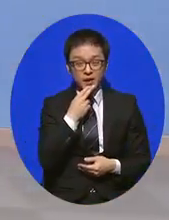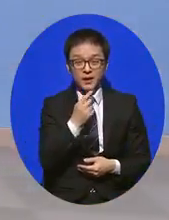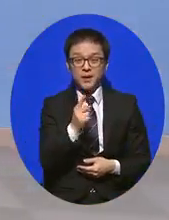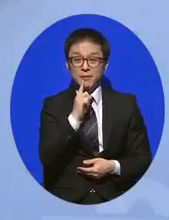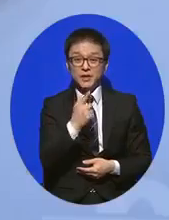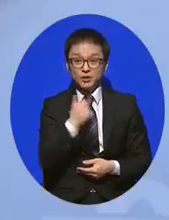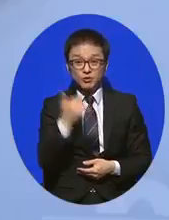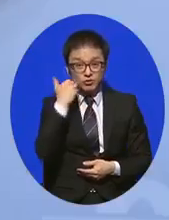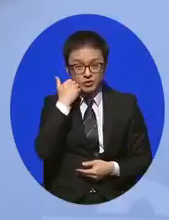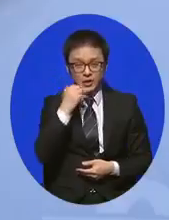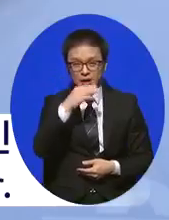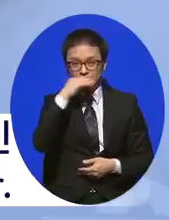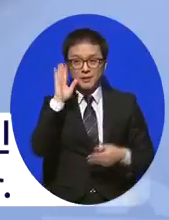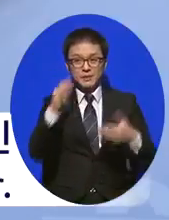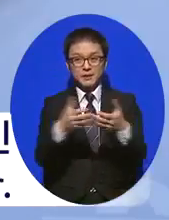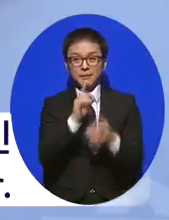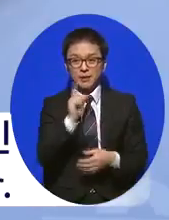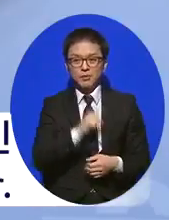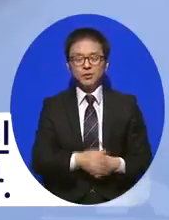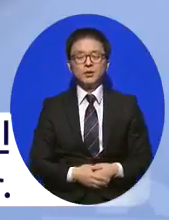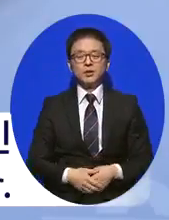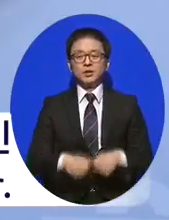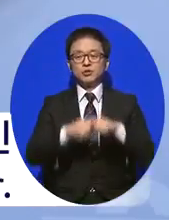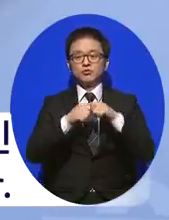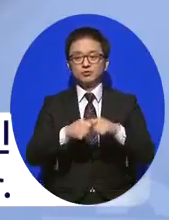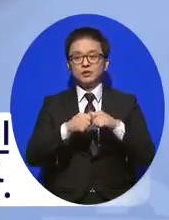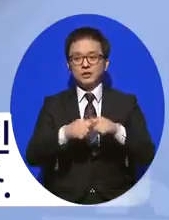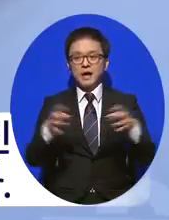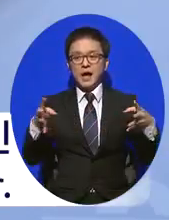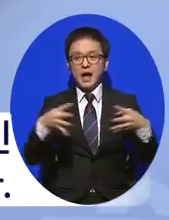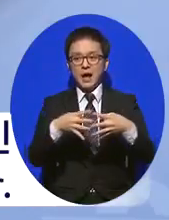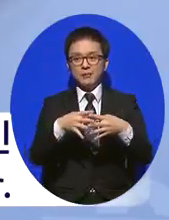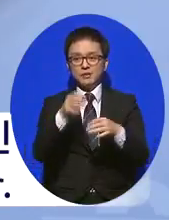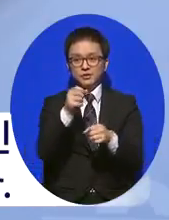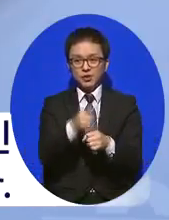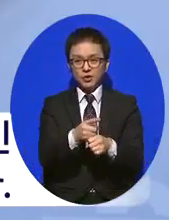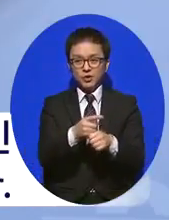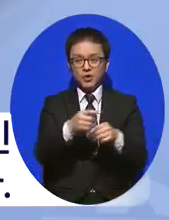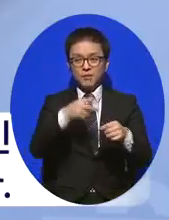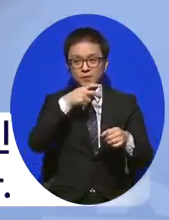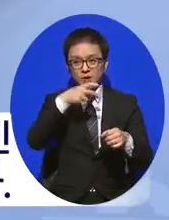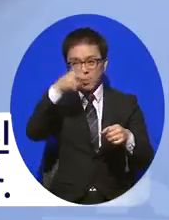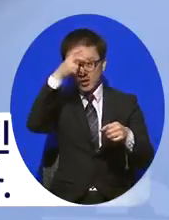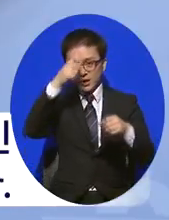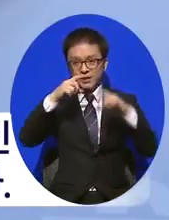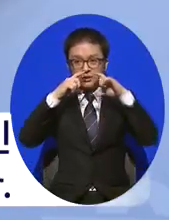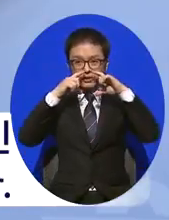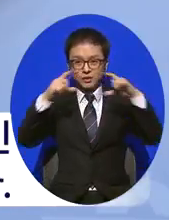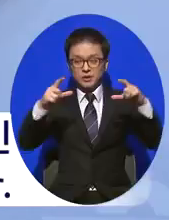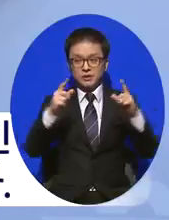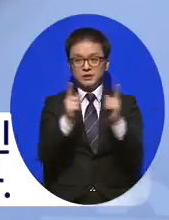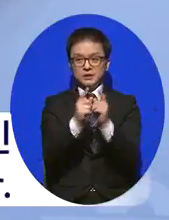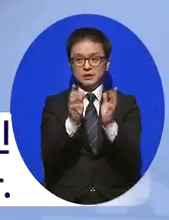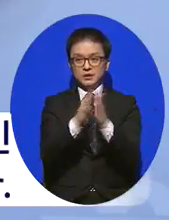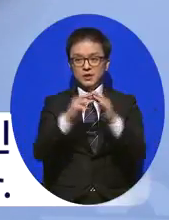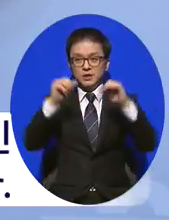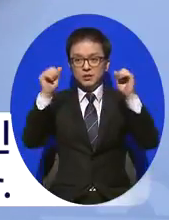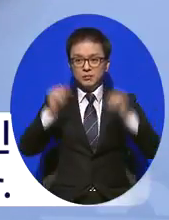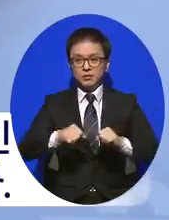비판했습니다. 구체적인 후속 합의 성격인 평양선언은 직접 비준한다는